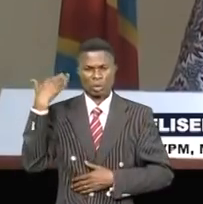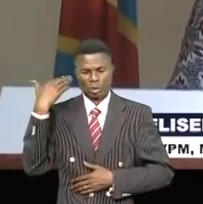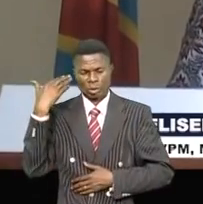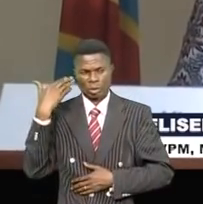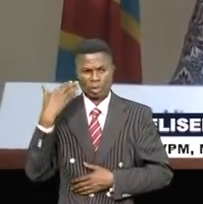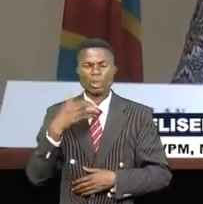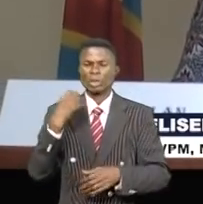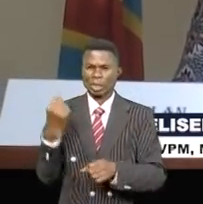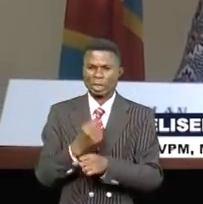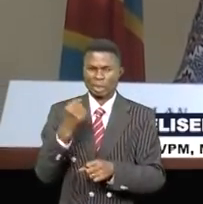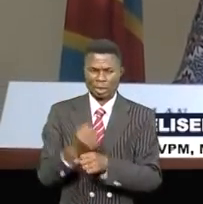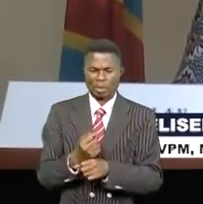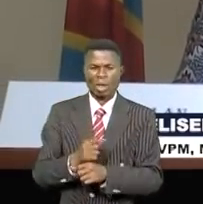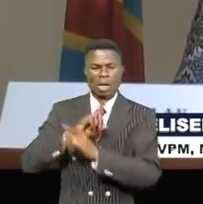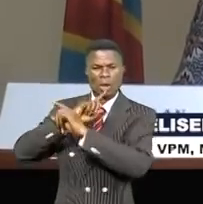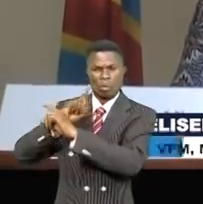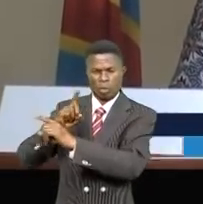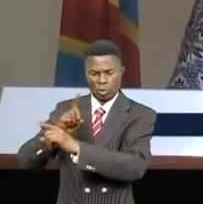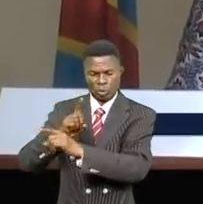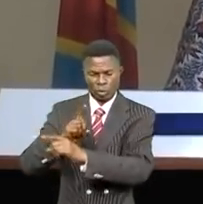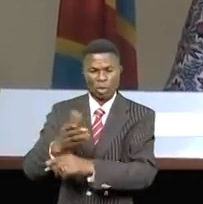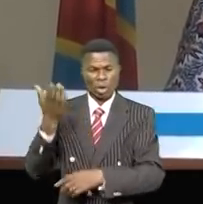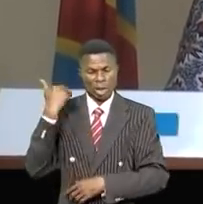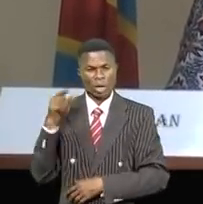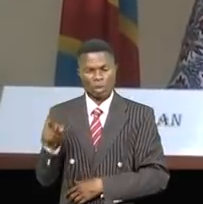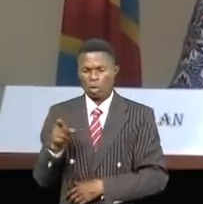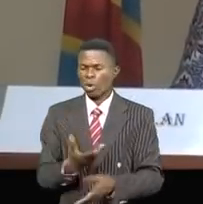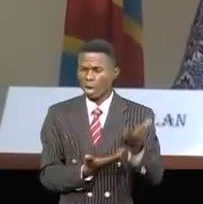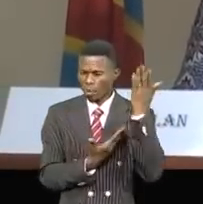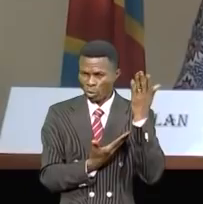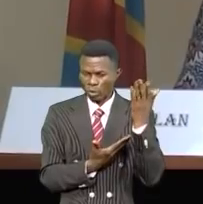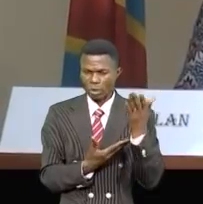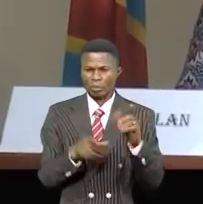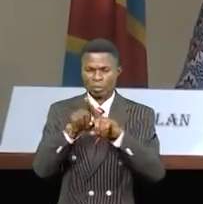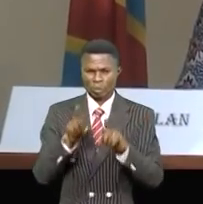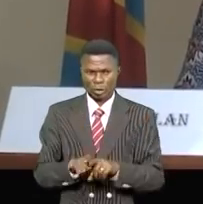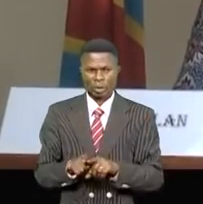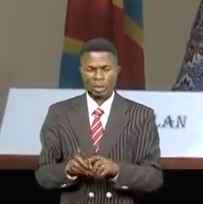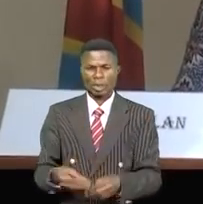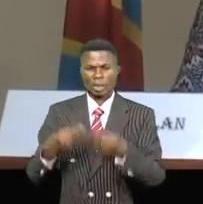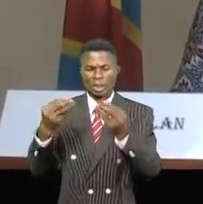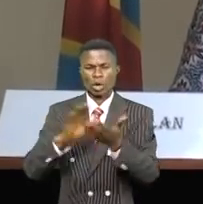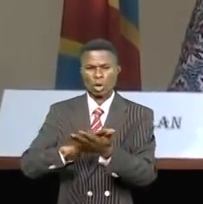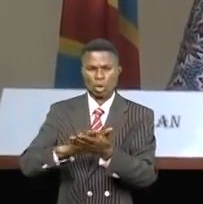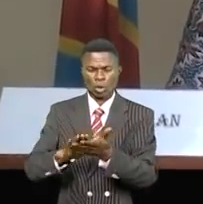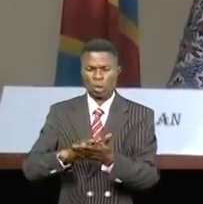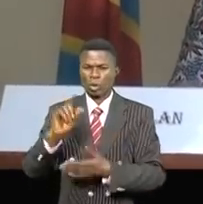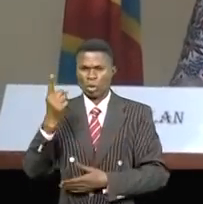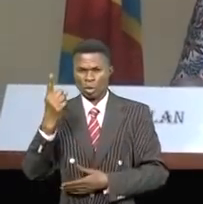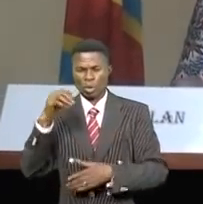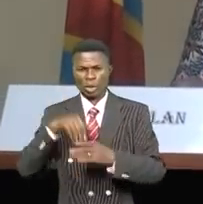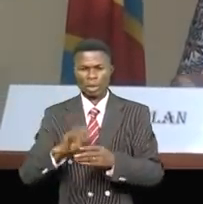d'agir pour préserver cette ressource fondamentale, celle qui donne sa couleur unique à